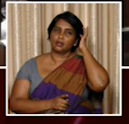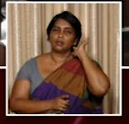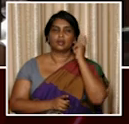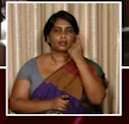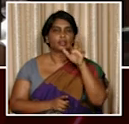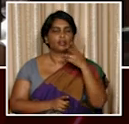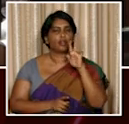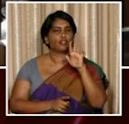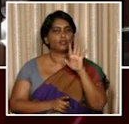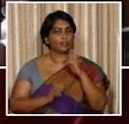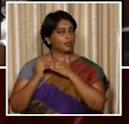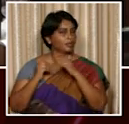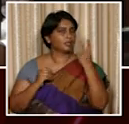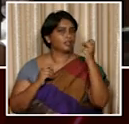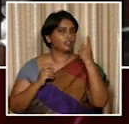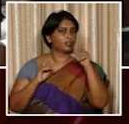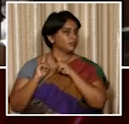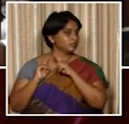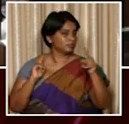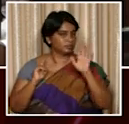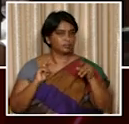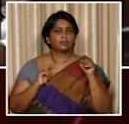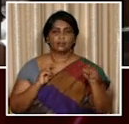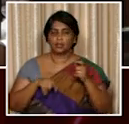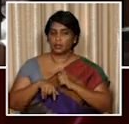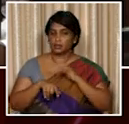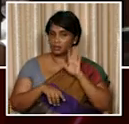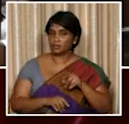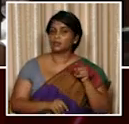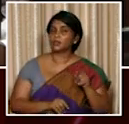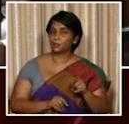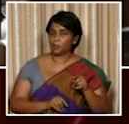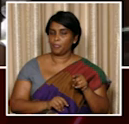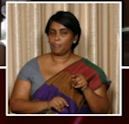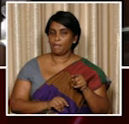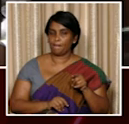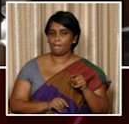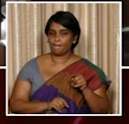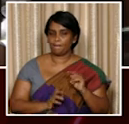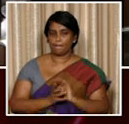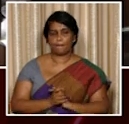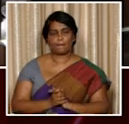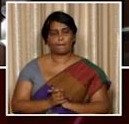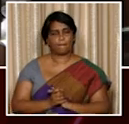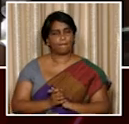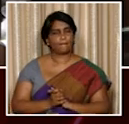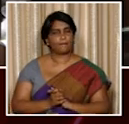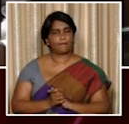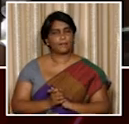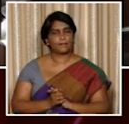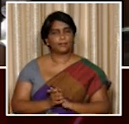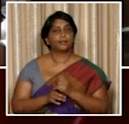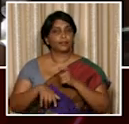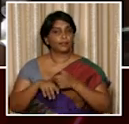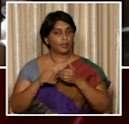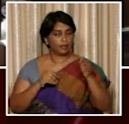1995 2012 வரை ஆன காலங்களிலே கொழும்பில் இடம்பெற்ற போது இதற்கான பிரதான ஒருங்கமைப்பாளராகவும் இவர் செயல்பட்டு